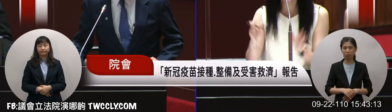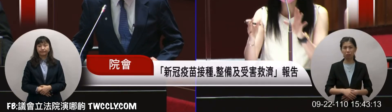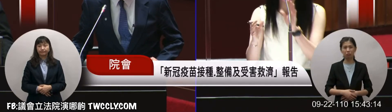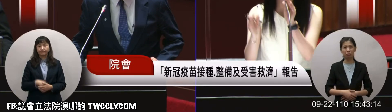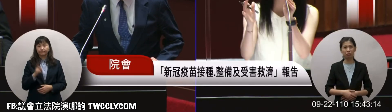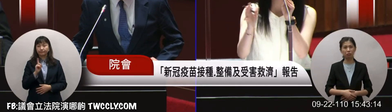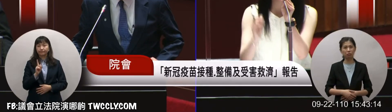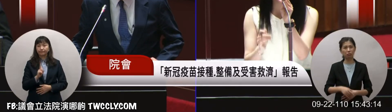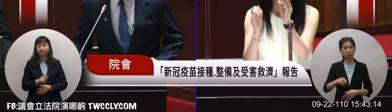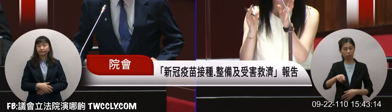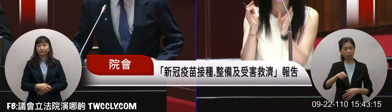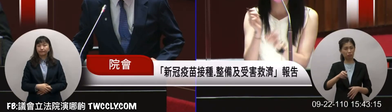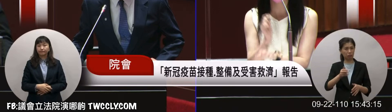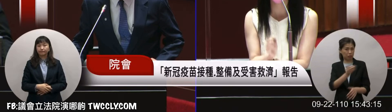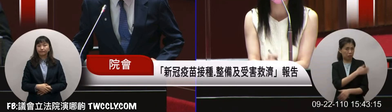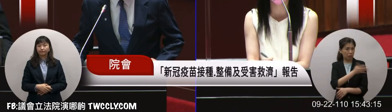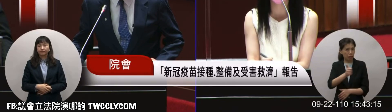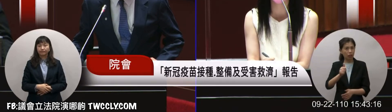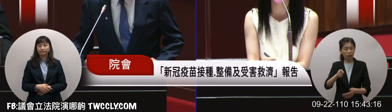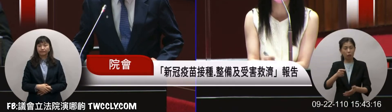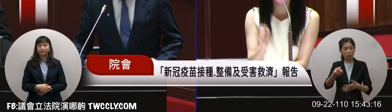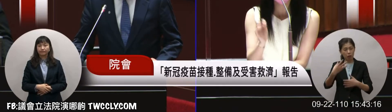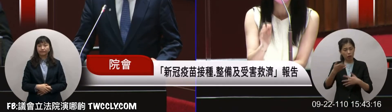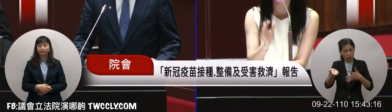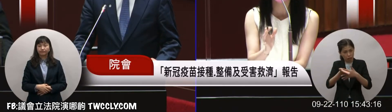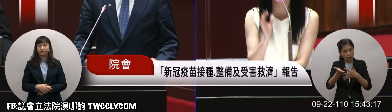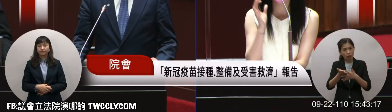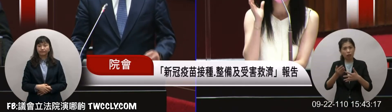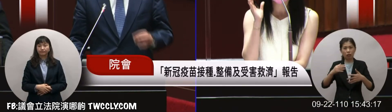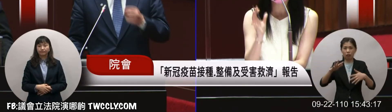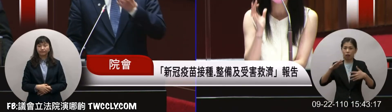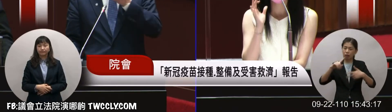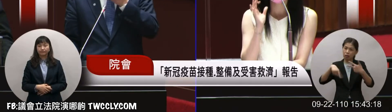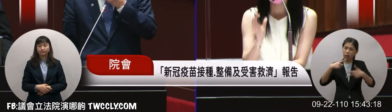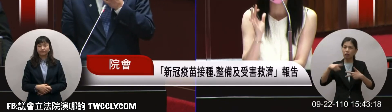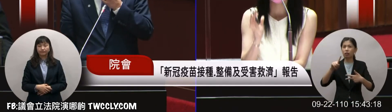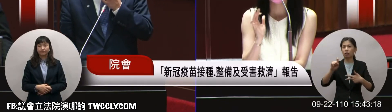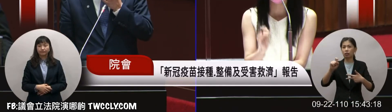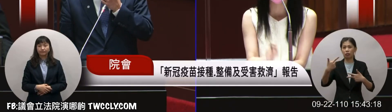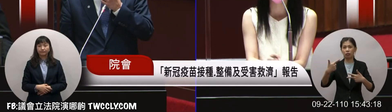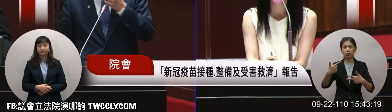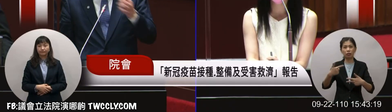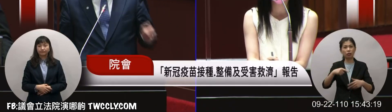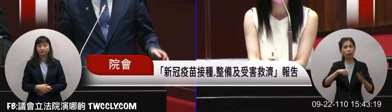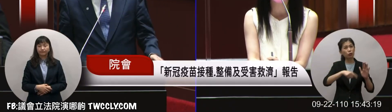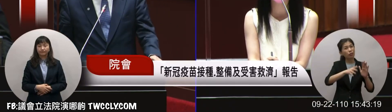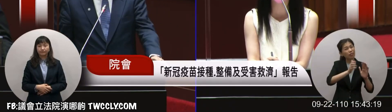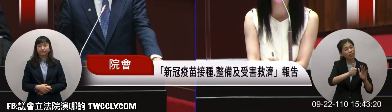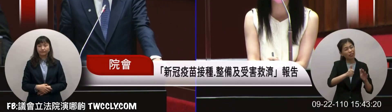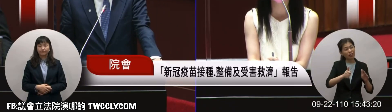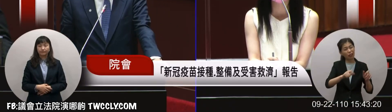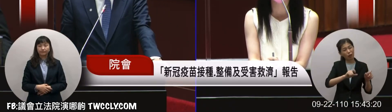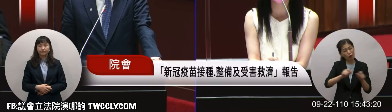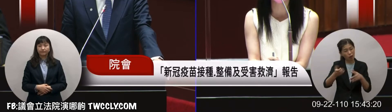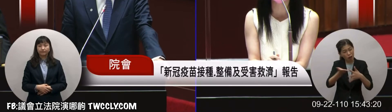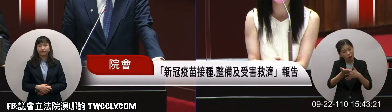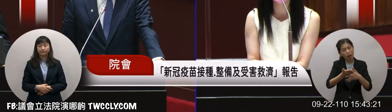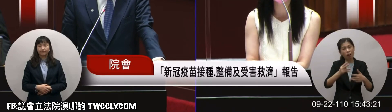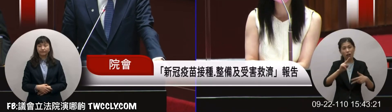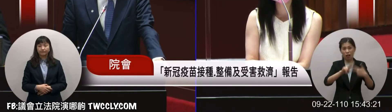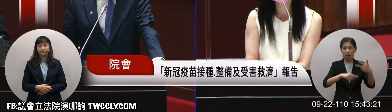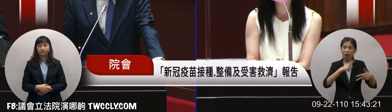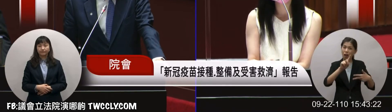什么？ 因为部长您刚刚说建议不要超过16周，但是院长已经超过24周，没有打第二剂，这样可以